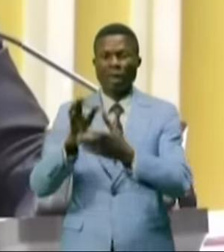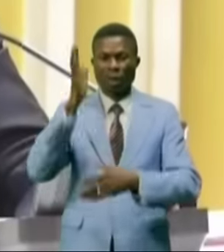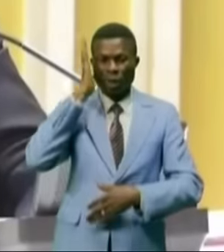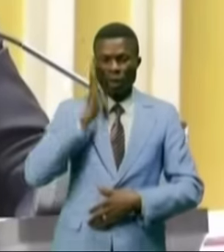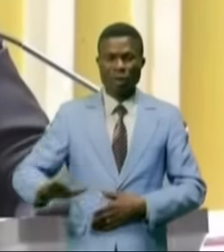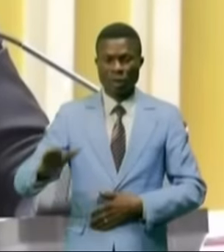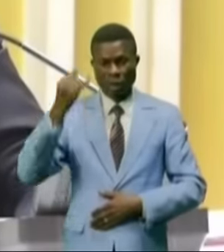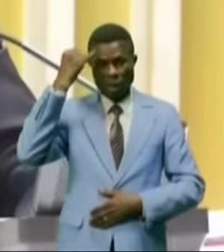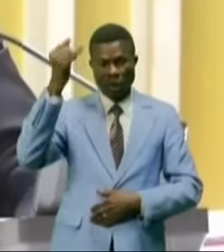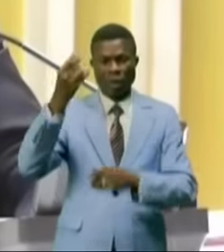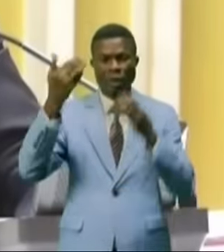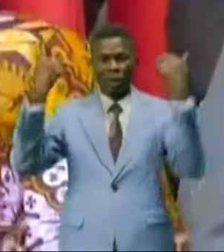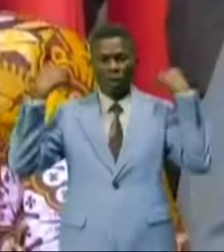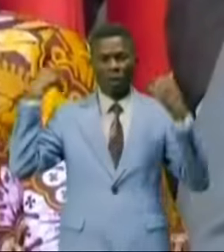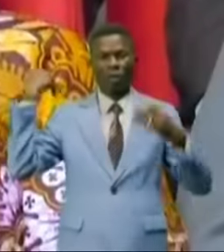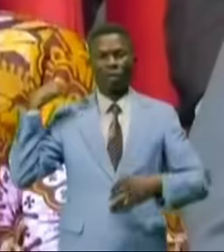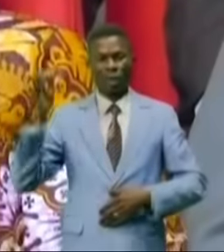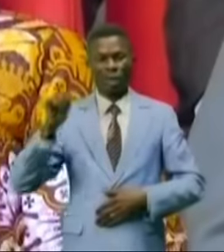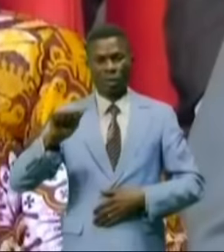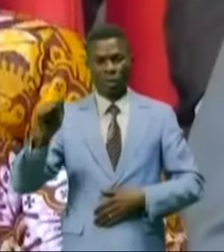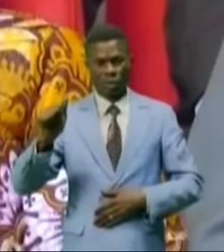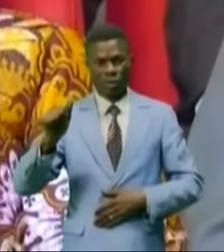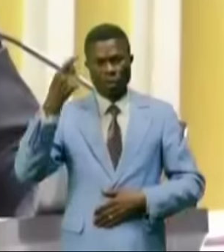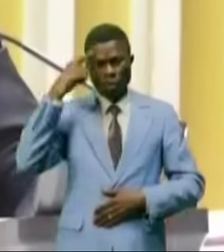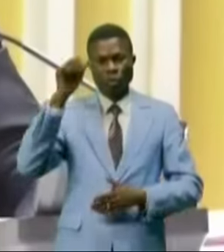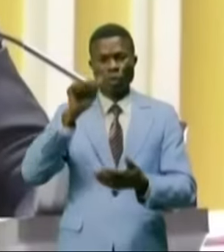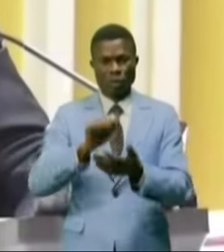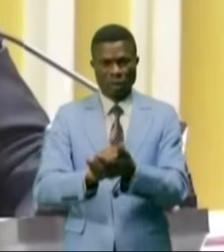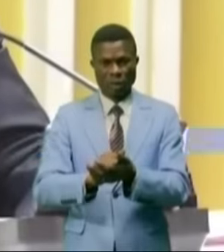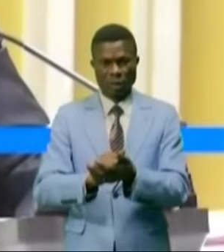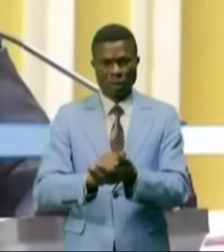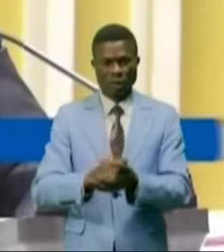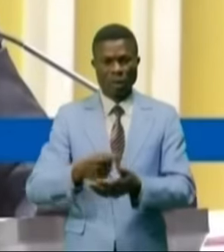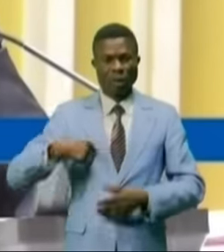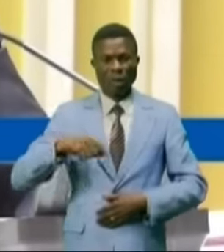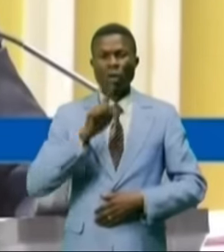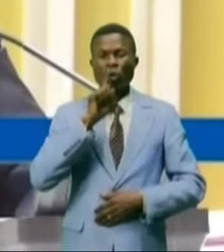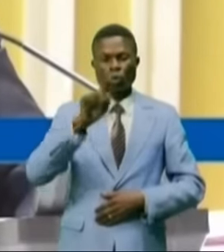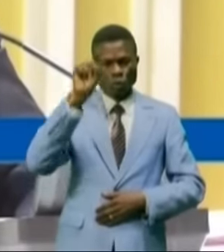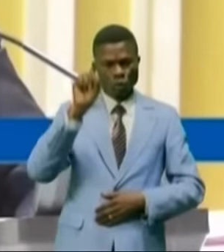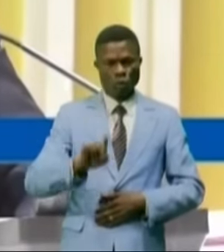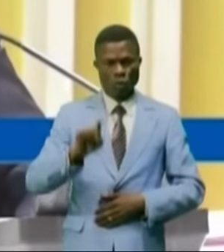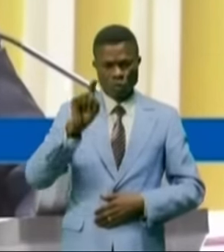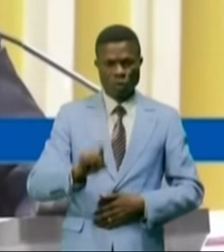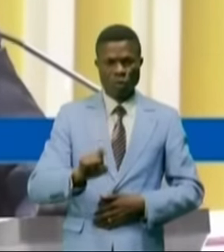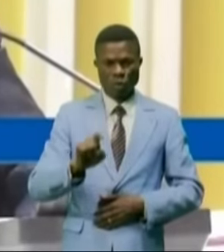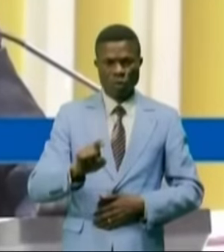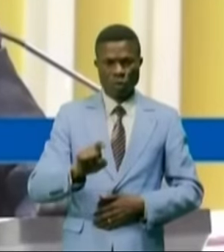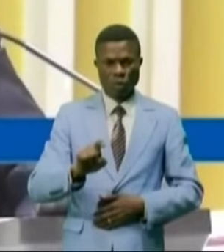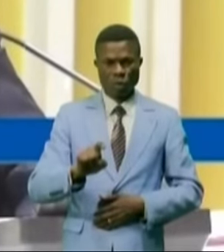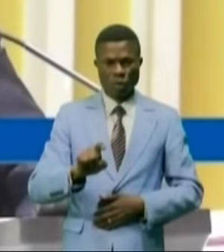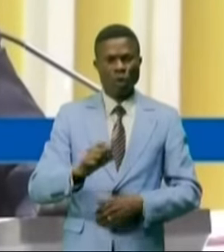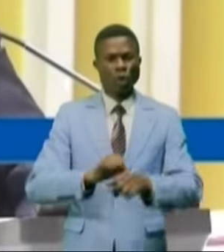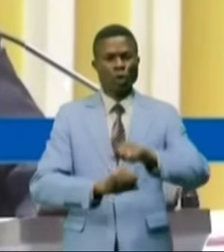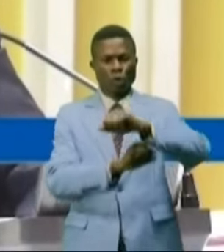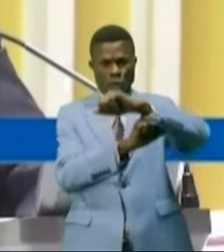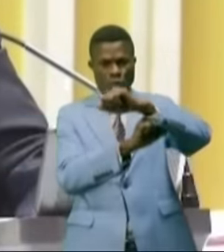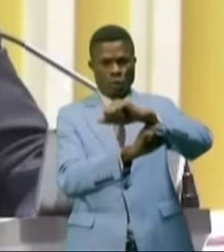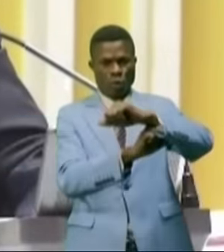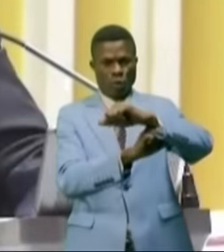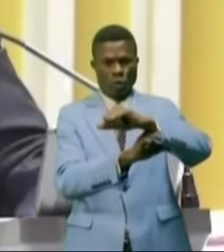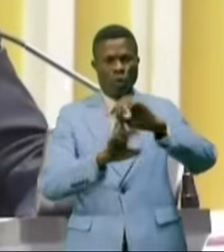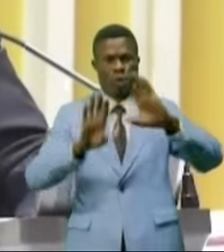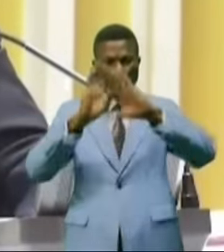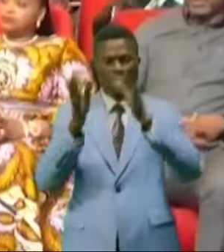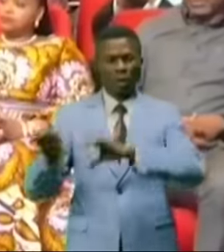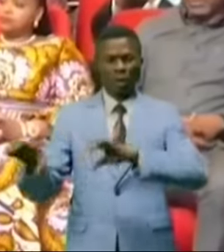c'est l'initiative du chef de l'État. Rien que pour ça, nous sommes dans l'obligation de soutenir toutes les